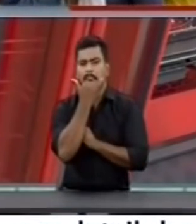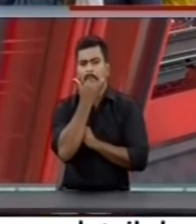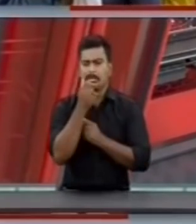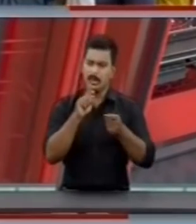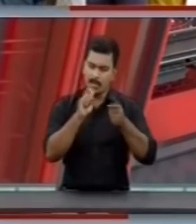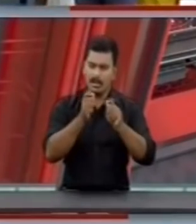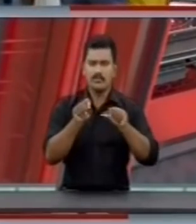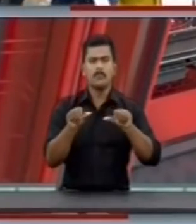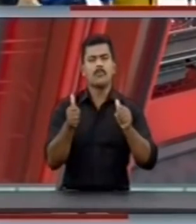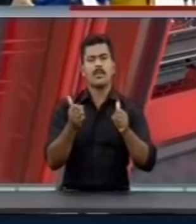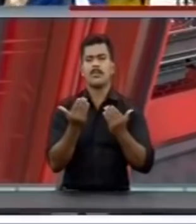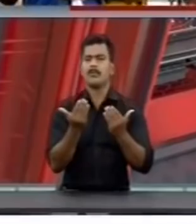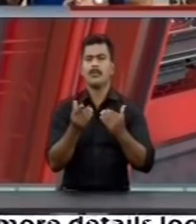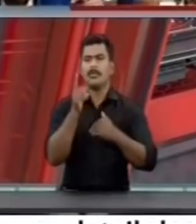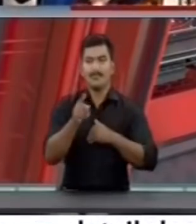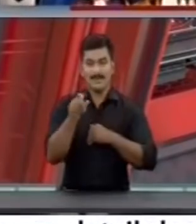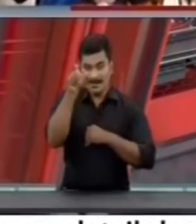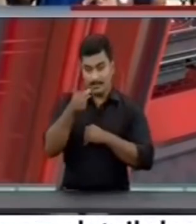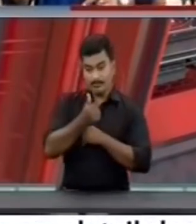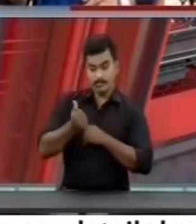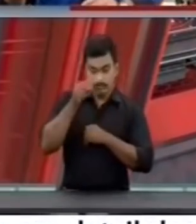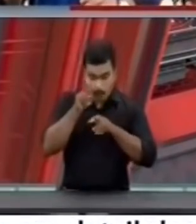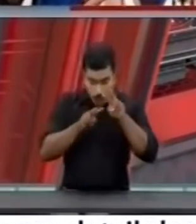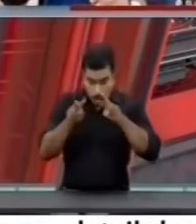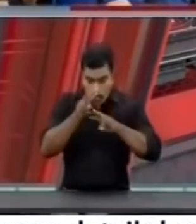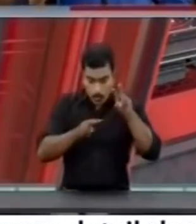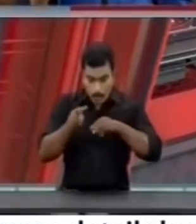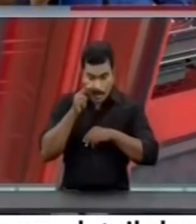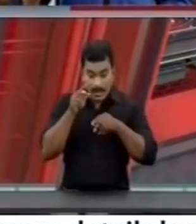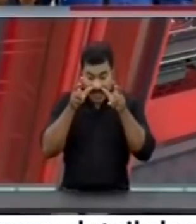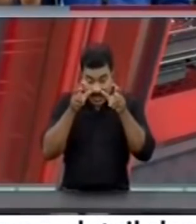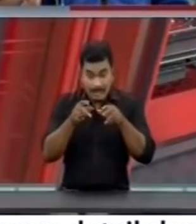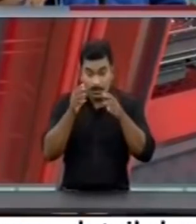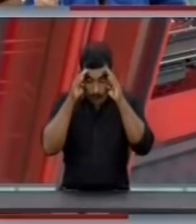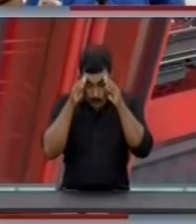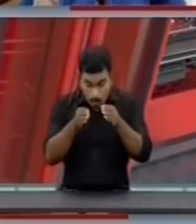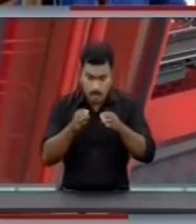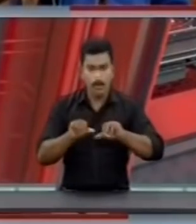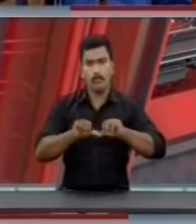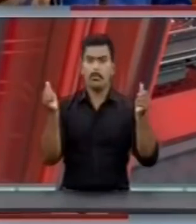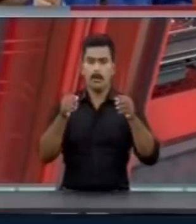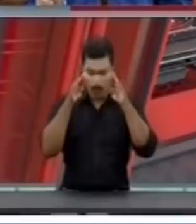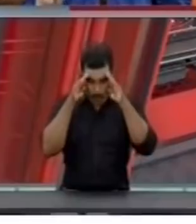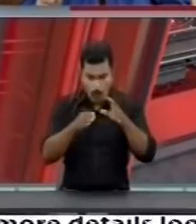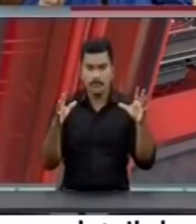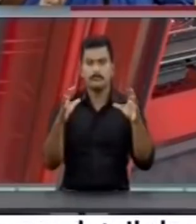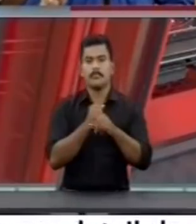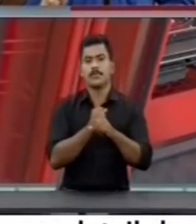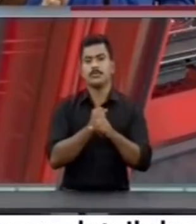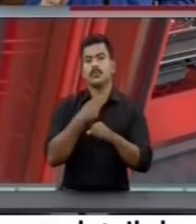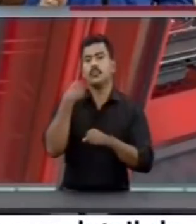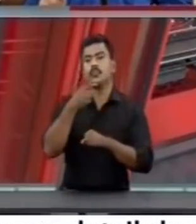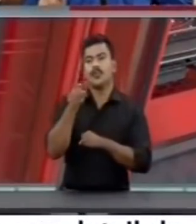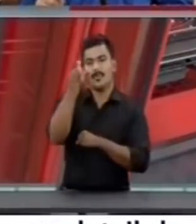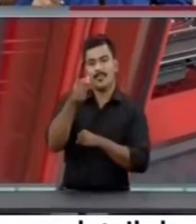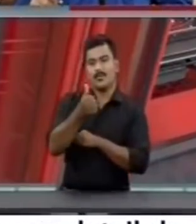റിട്ടേണിംഗ് ഓഫീസർ ഈ സൂക്ഷ്മ പരിശോധനാ സമയത്ത് വേണ്ട ഒരു ശ്രദ്ധ പതിപ്പിച്ചിരുന്നെങ്കിൽ ഈ പിഴവ് കണ്ടെത്തി ഉടൻ തന്നെ തിരുത്താം. പക്ഷേ അങ്ങനെ ഒരു നീക്കം റിട്ടേണിംഗ്